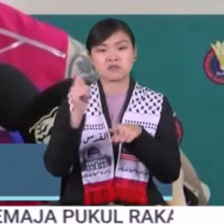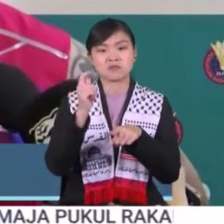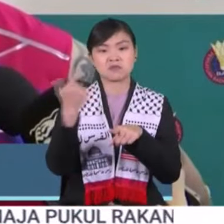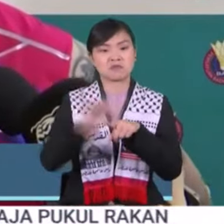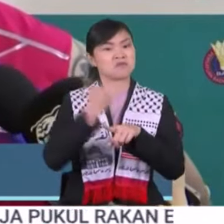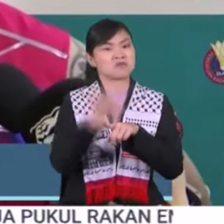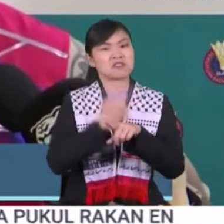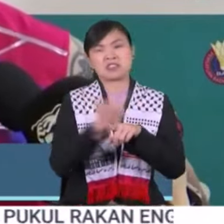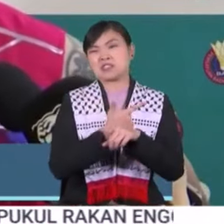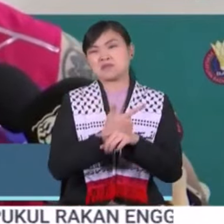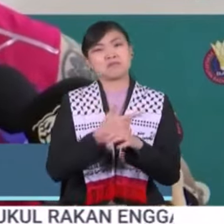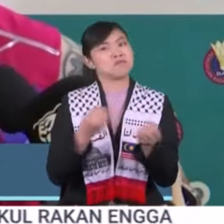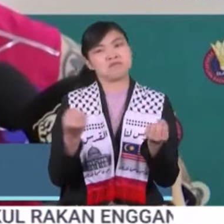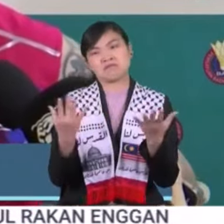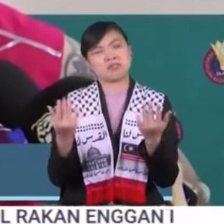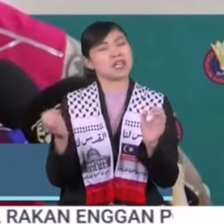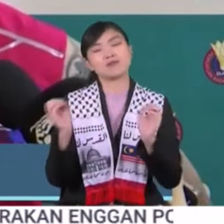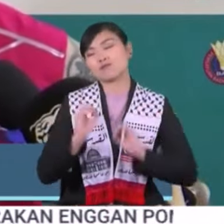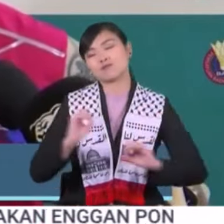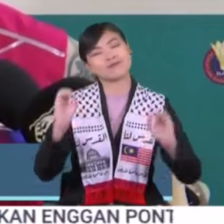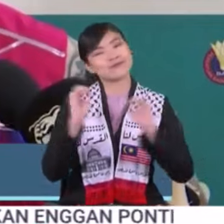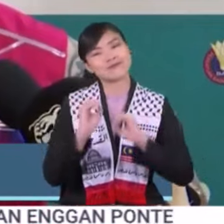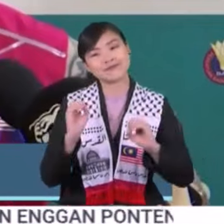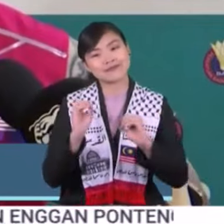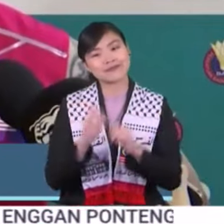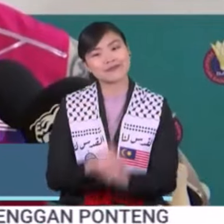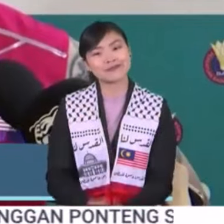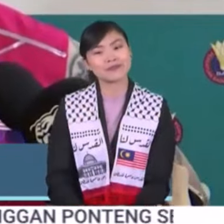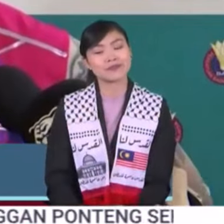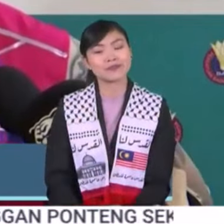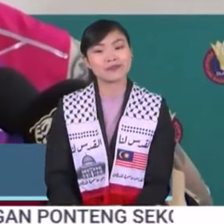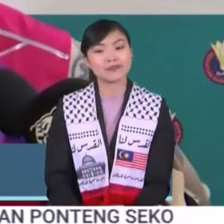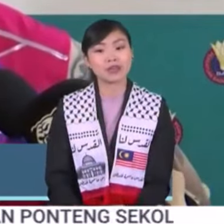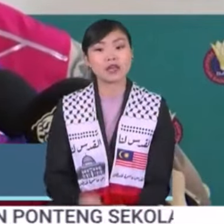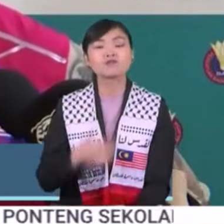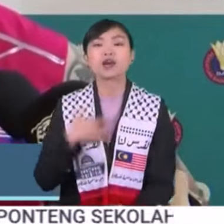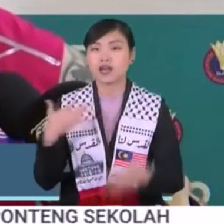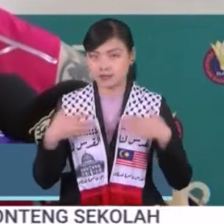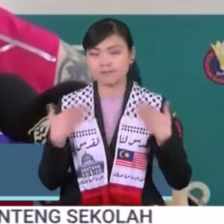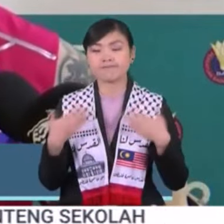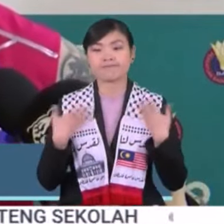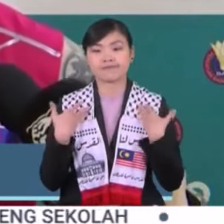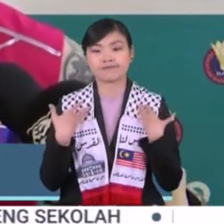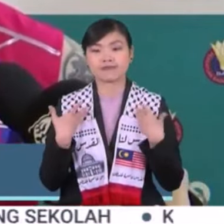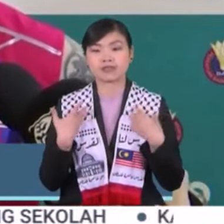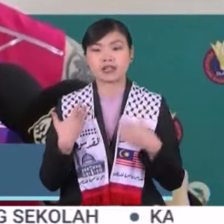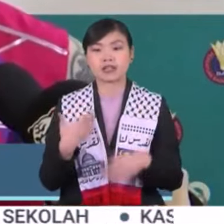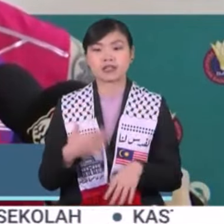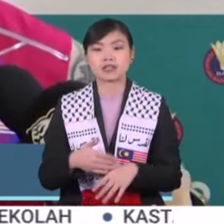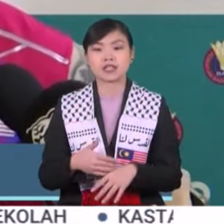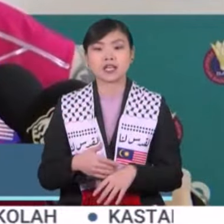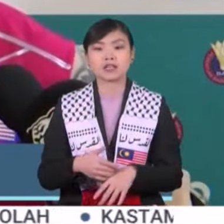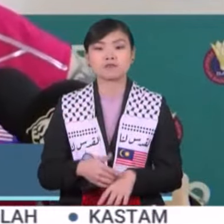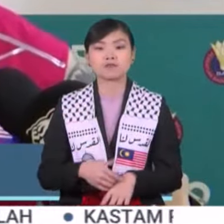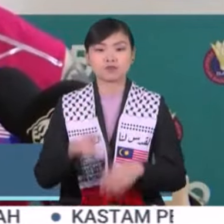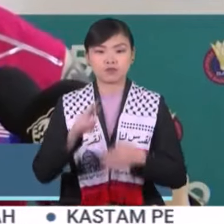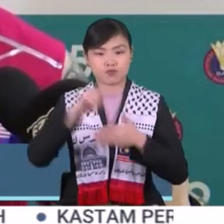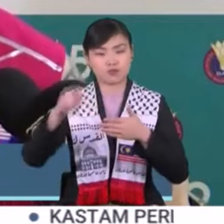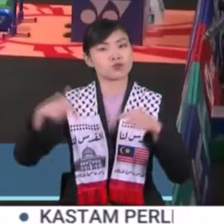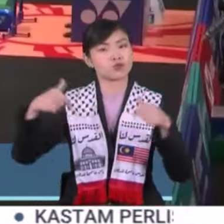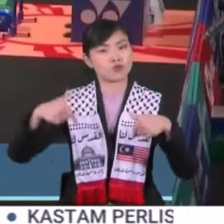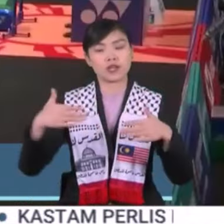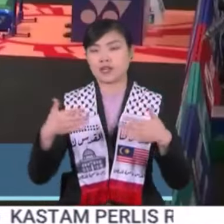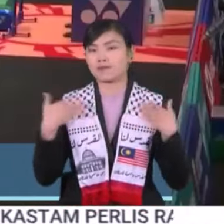don't train so much. Maybe. So much, yeah, okay. Yeah, so I'm happy with my result today,